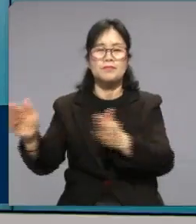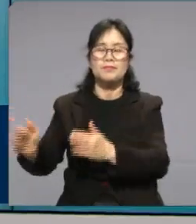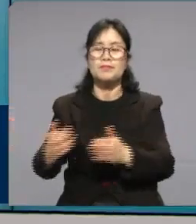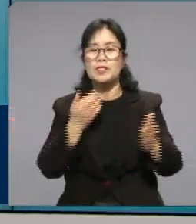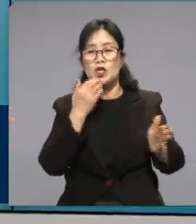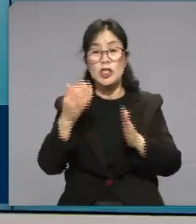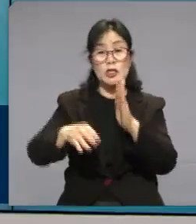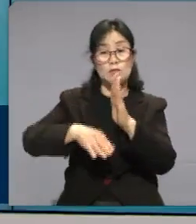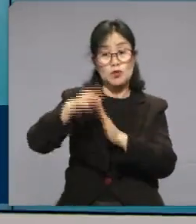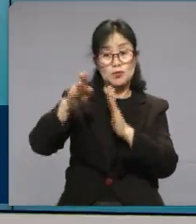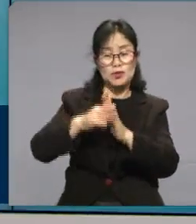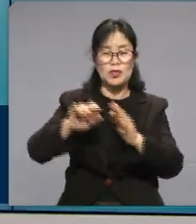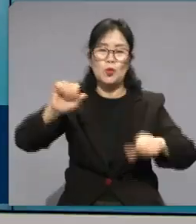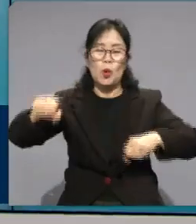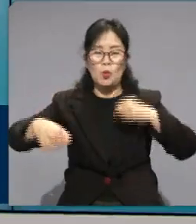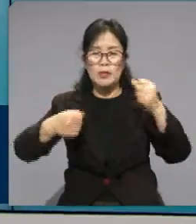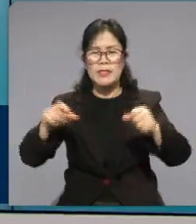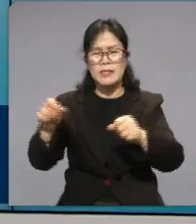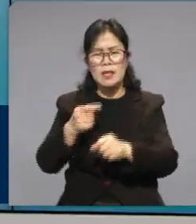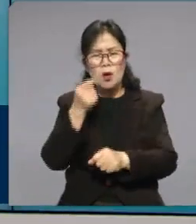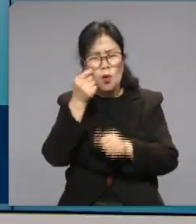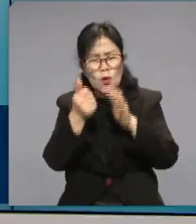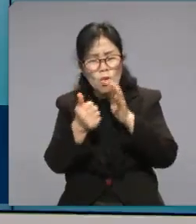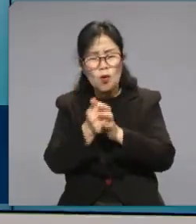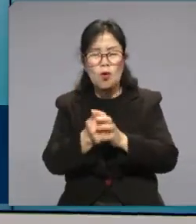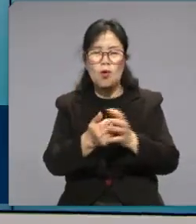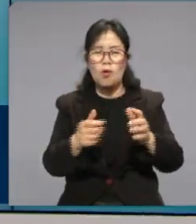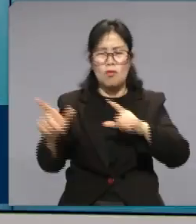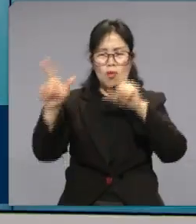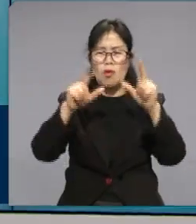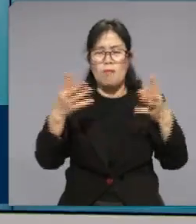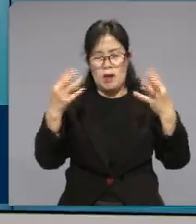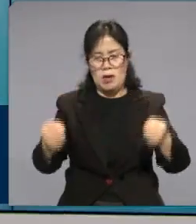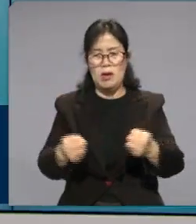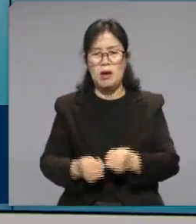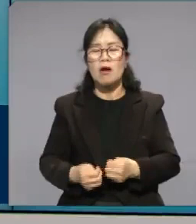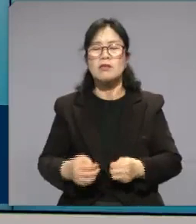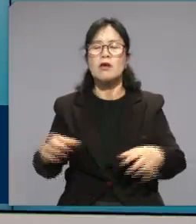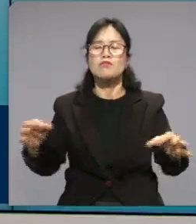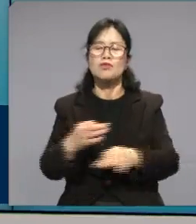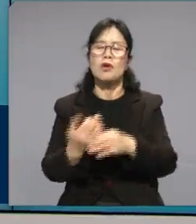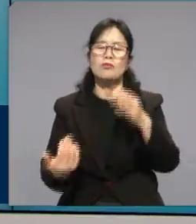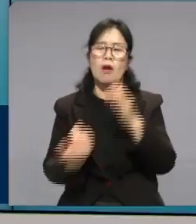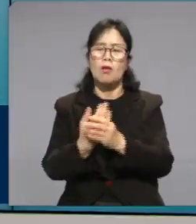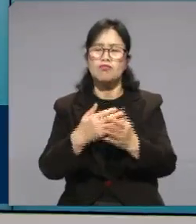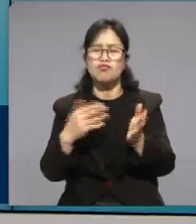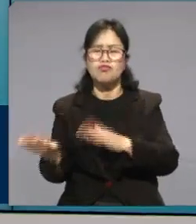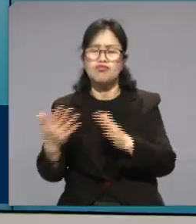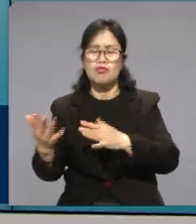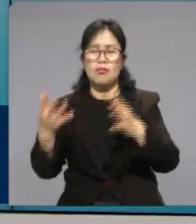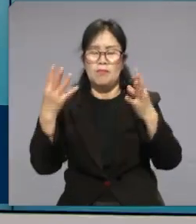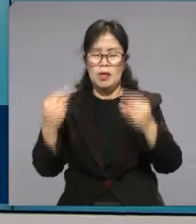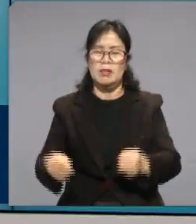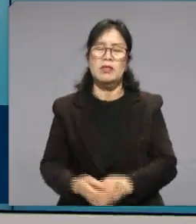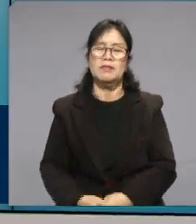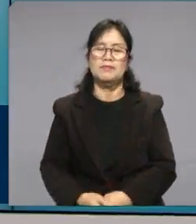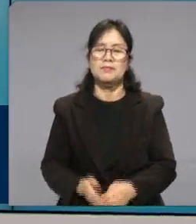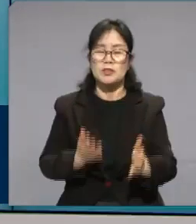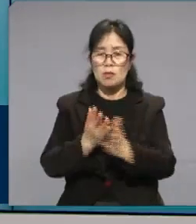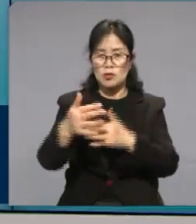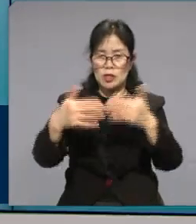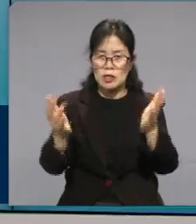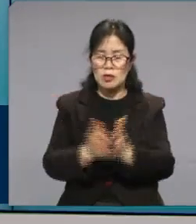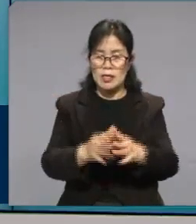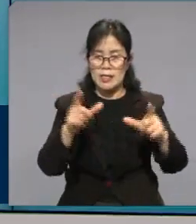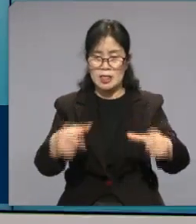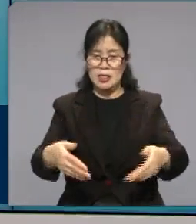경기 북부는 야생동물 특히 희귀종이 많이 서식하는 곳이지만 불의의 사고로 폐사하는 사례가 잦았는데 전문기관이